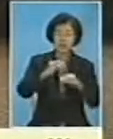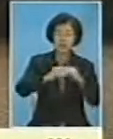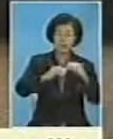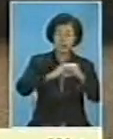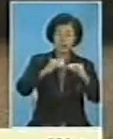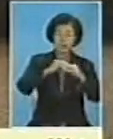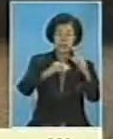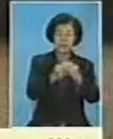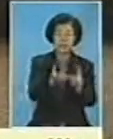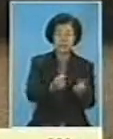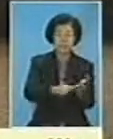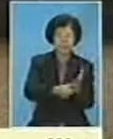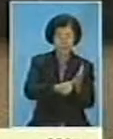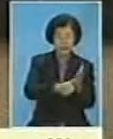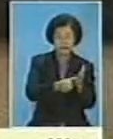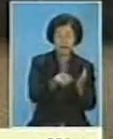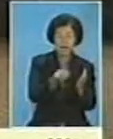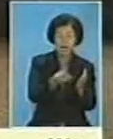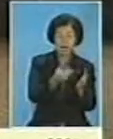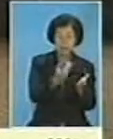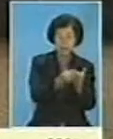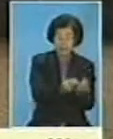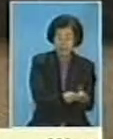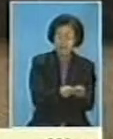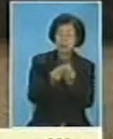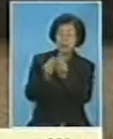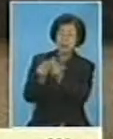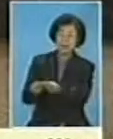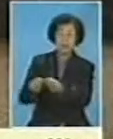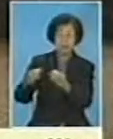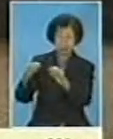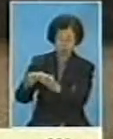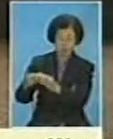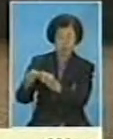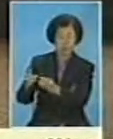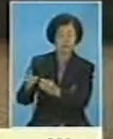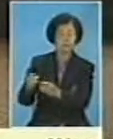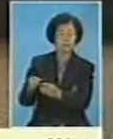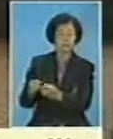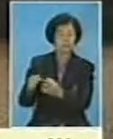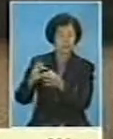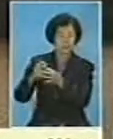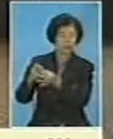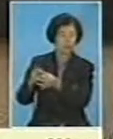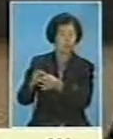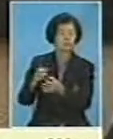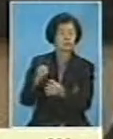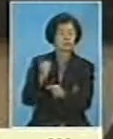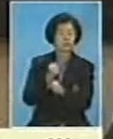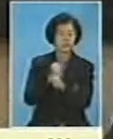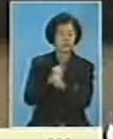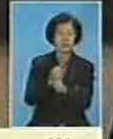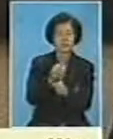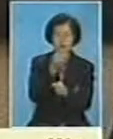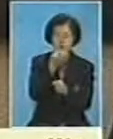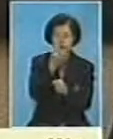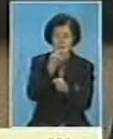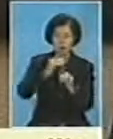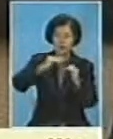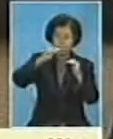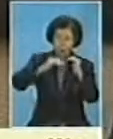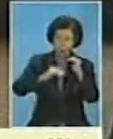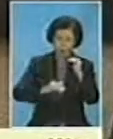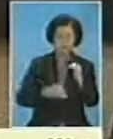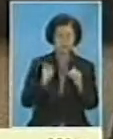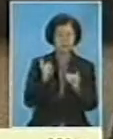าวและส่งมอบคืนเงินให้กับหน่วยงานที่เกี่ยวข้องได้ย่อมมีผลต่อการลดดอกเบี้ย และเป็น